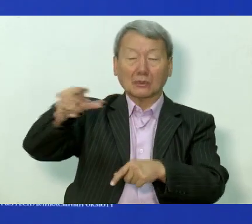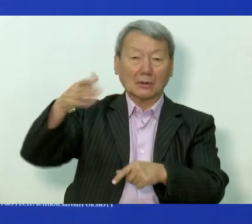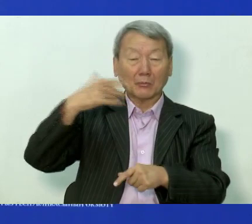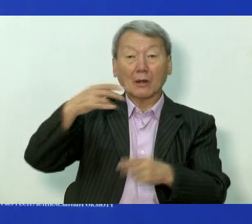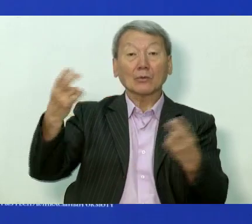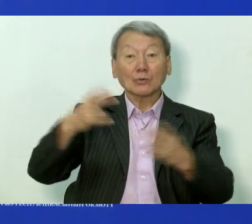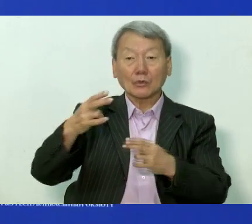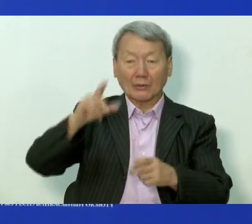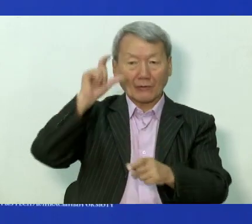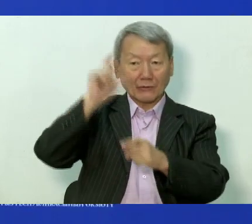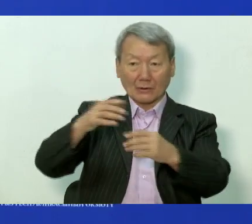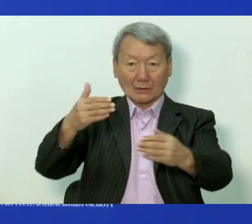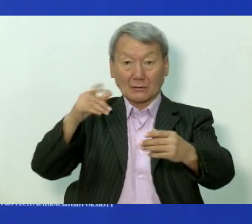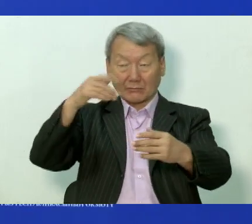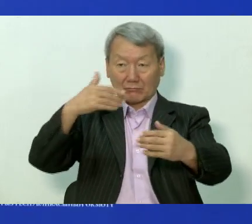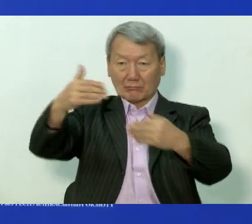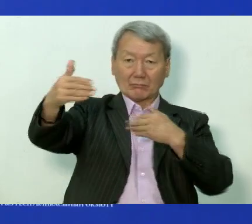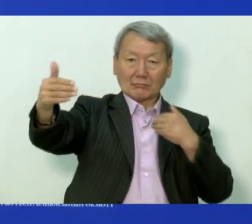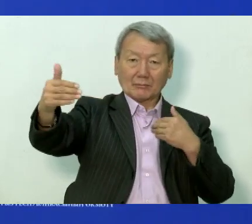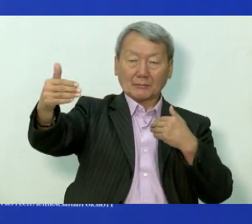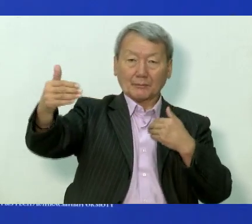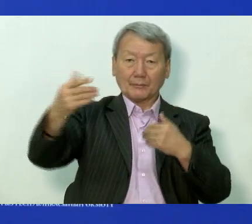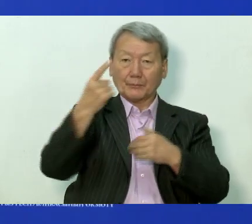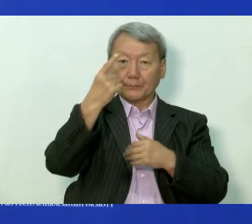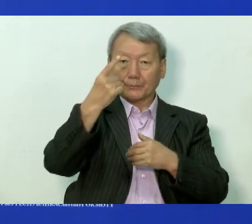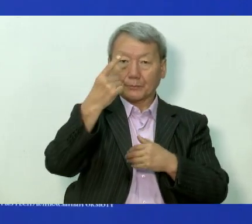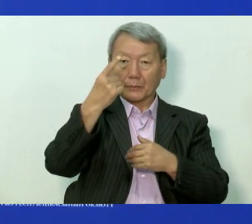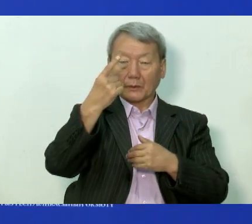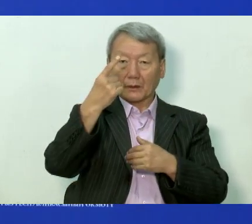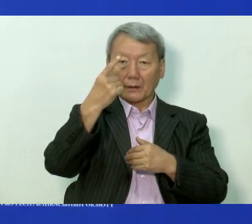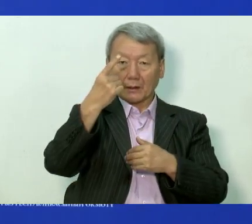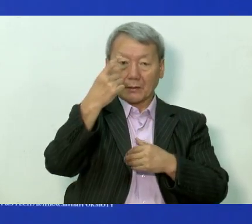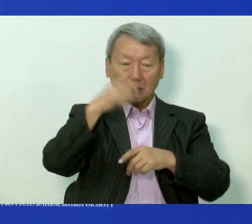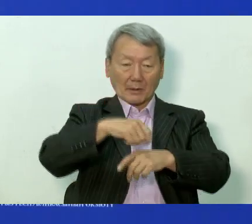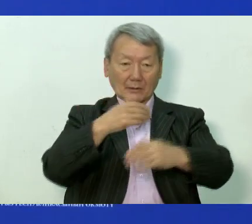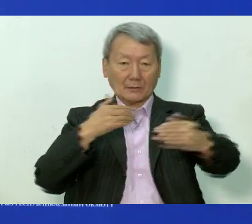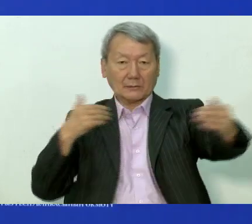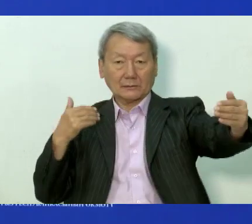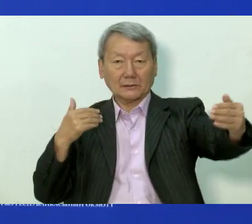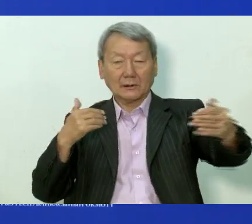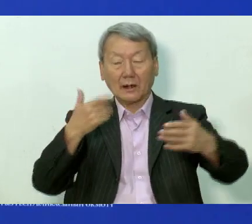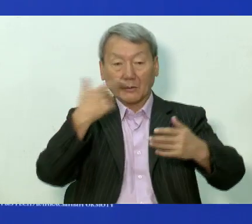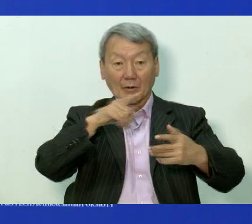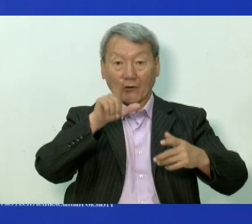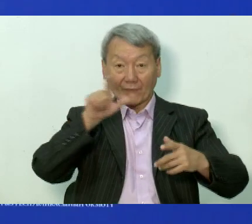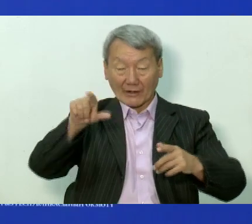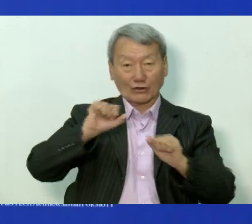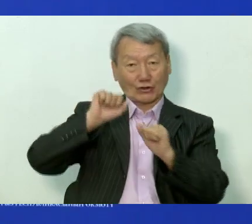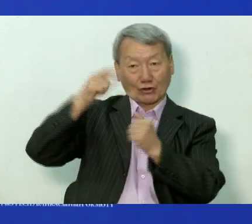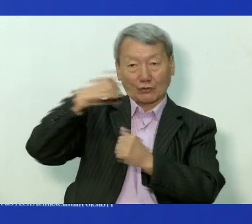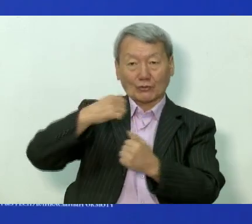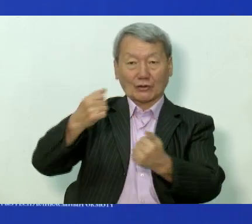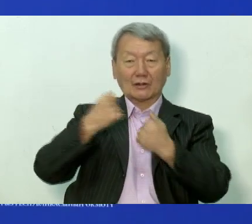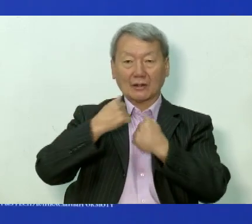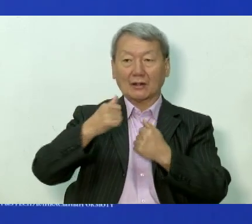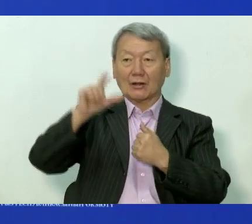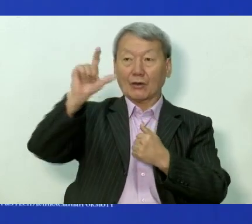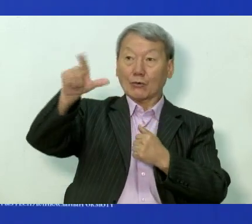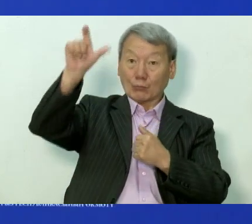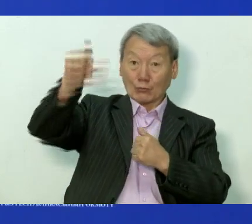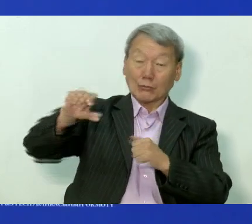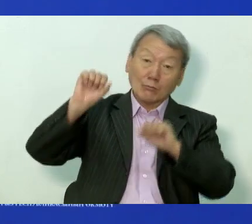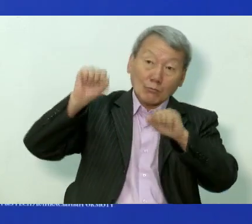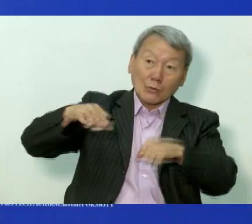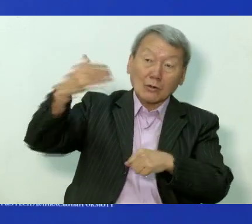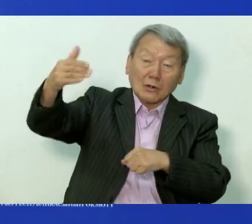необходимо физическое дистанцирование не менее 1 метра. Это обезопасит вас от человека, который, возможно,